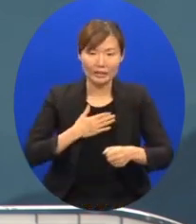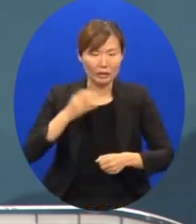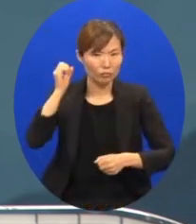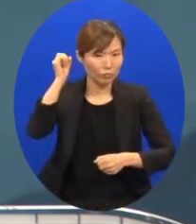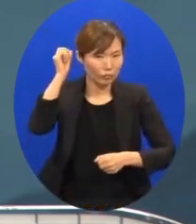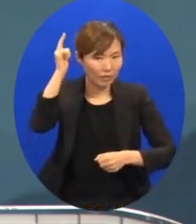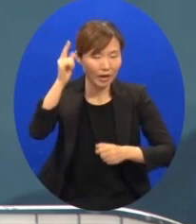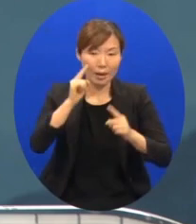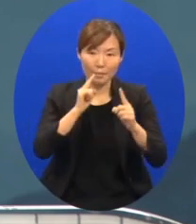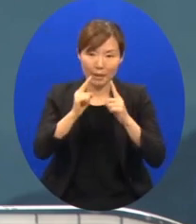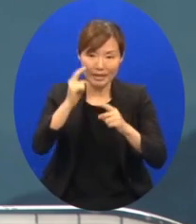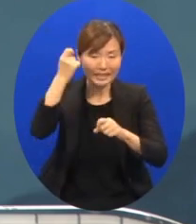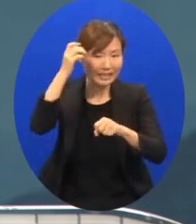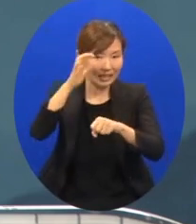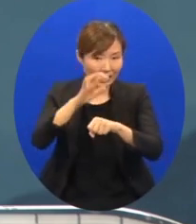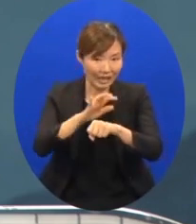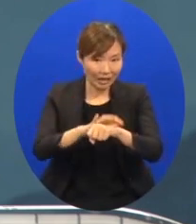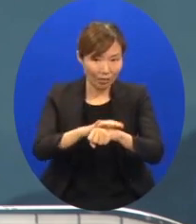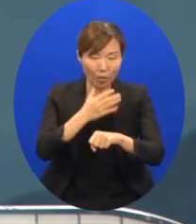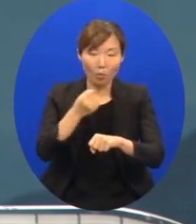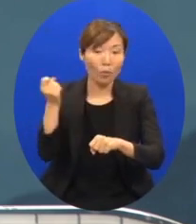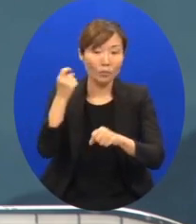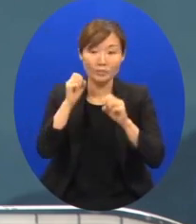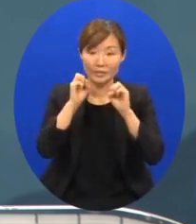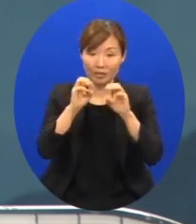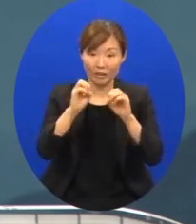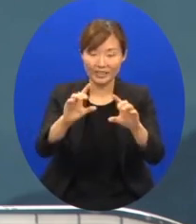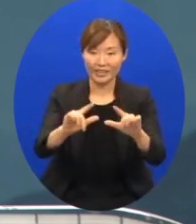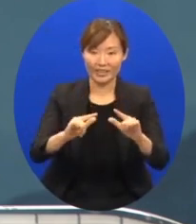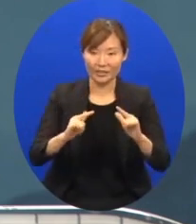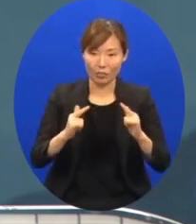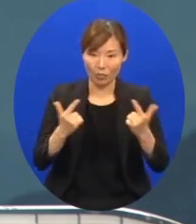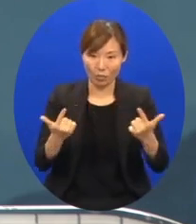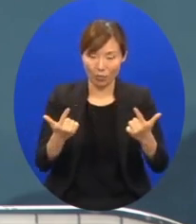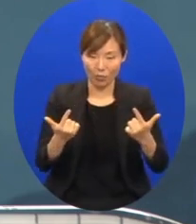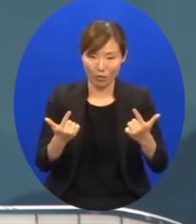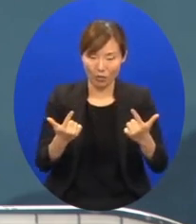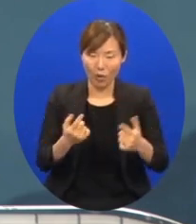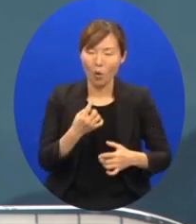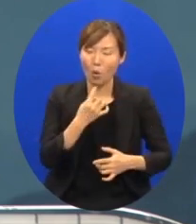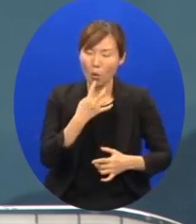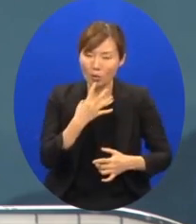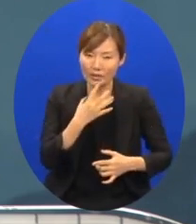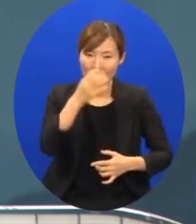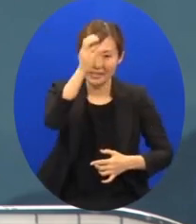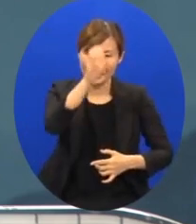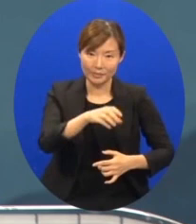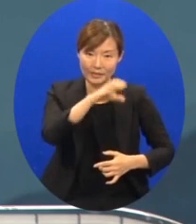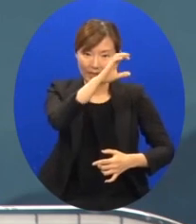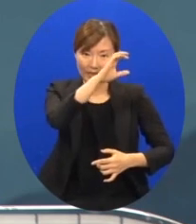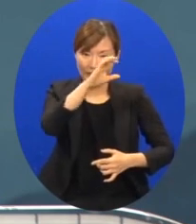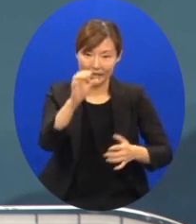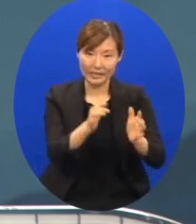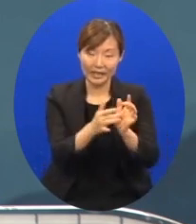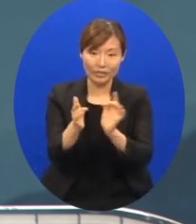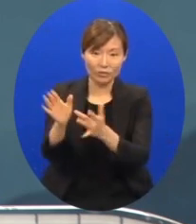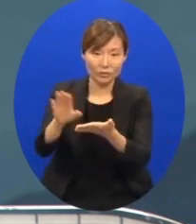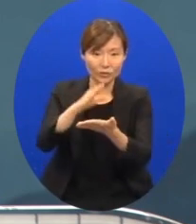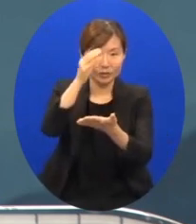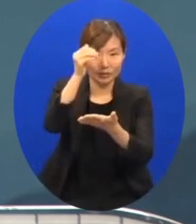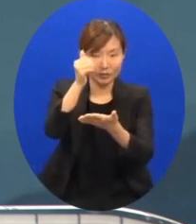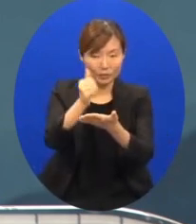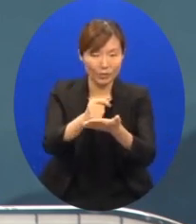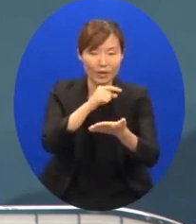지혜로 그들에게 복음을 전하지 않고 2절에 보면 오직 십자가에 예수 그리스도만 전 하려고 했었다고